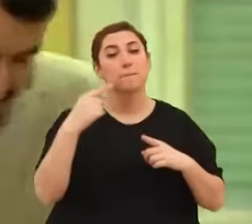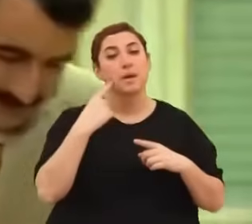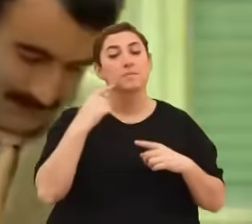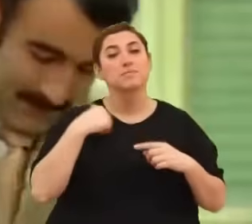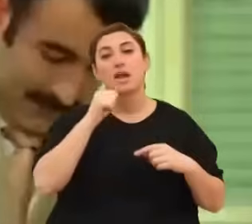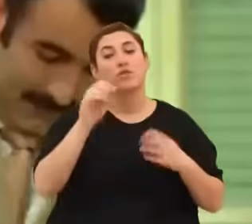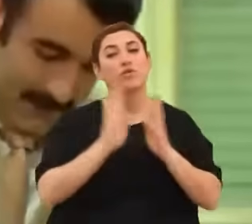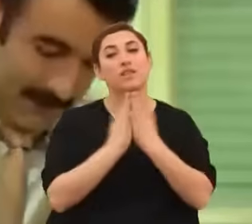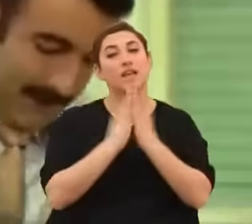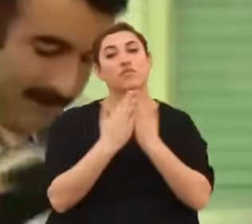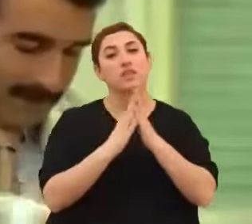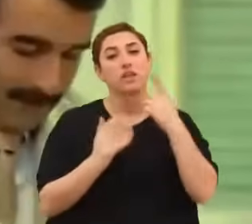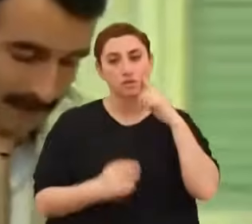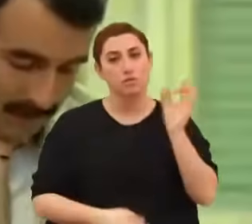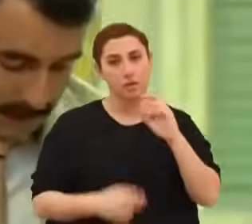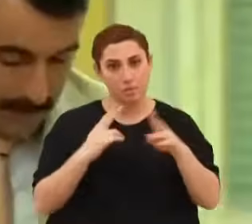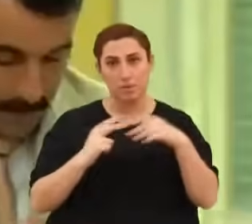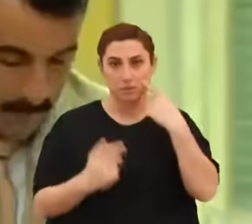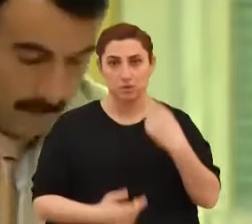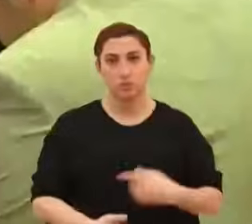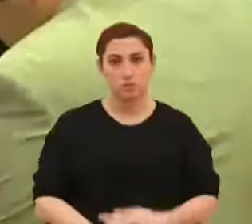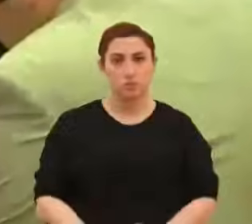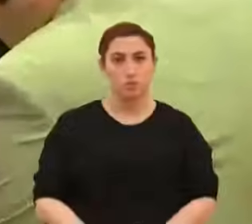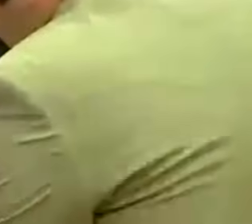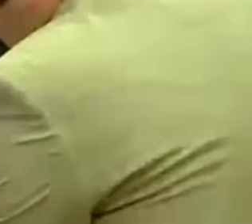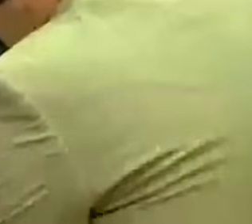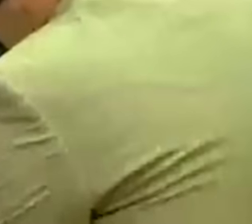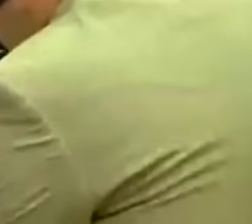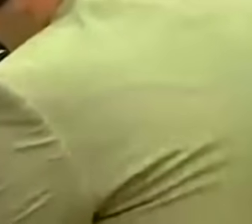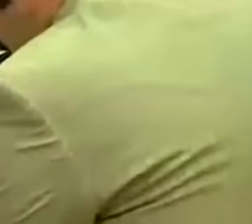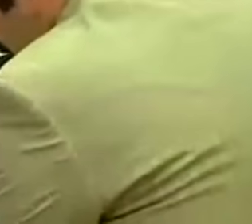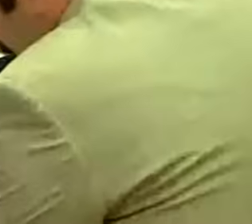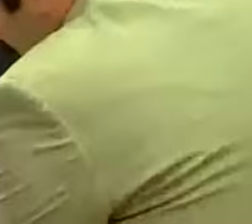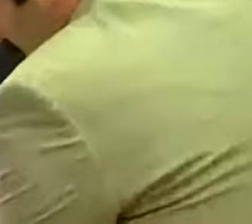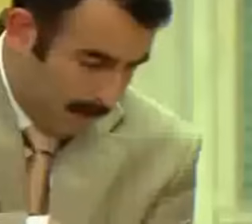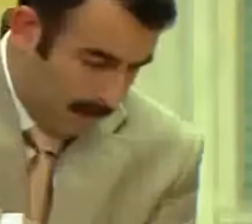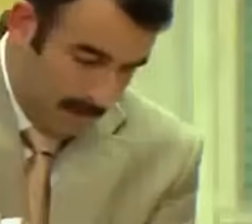bizim randevu defterine. Tabii ki efendim. Hemen ne bakıyorum. Ne zaman müsaitiz?